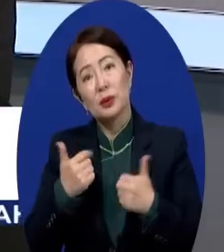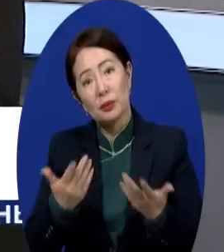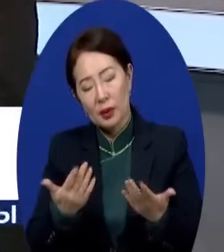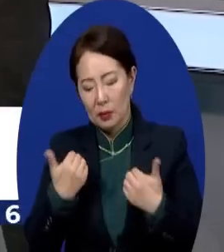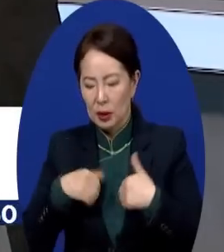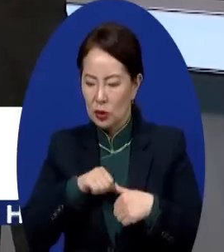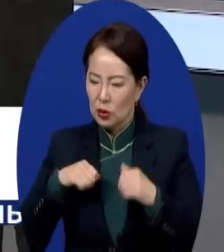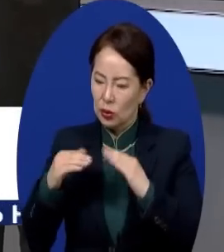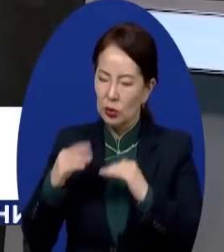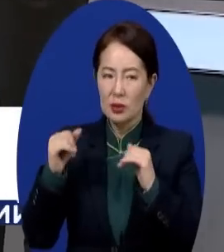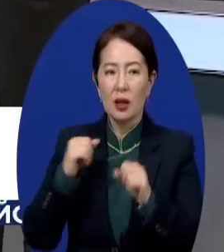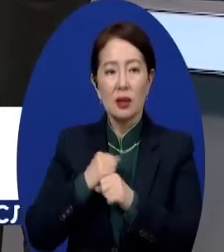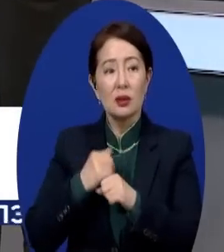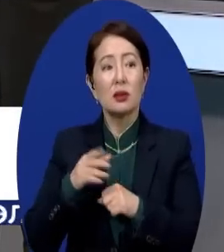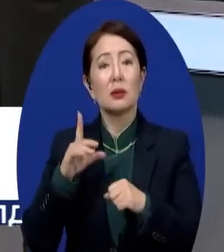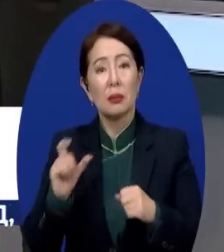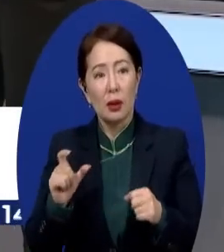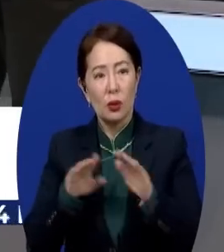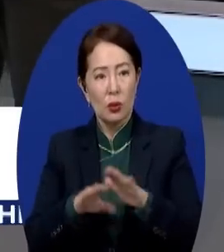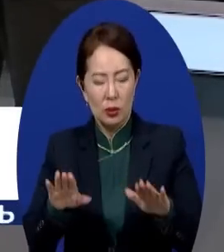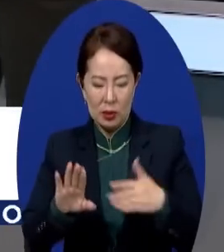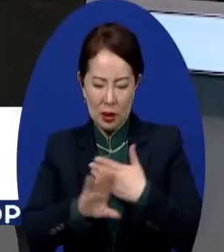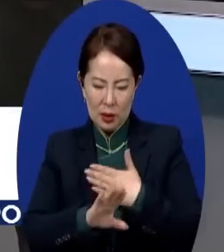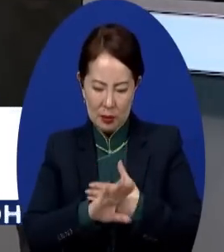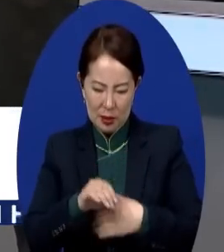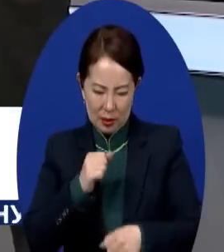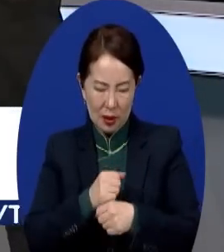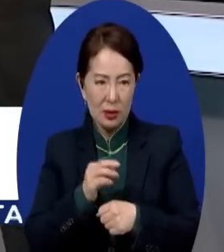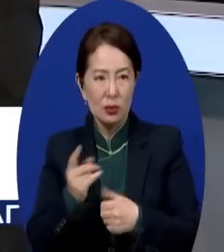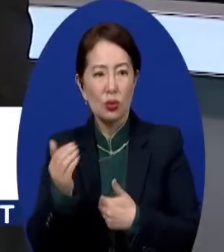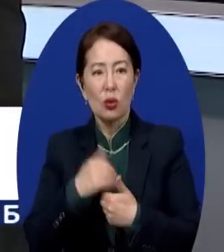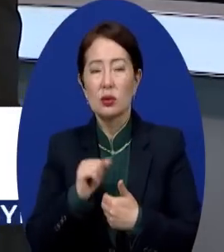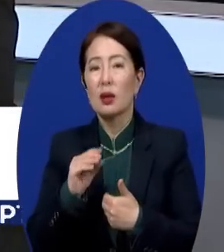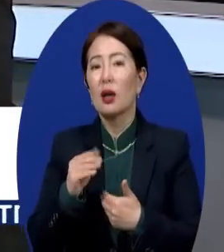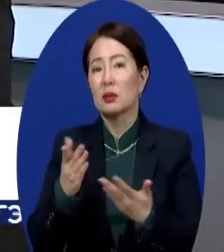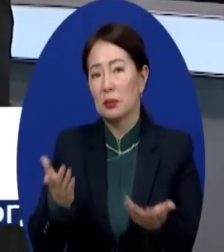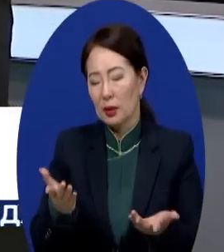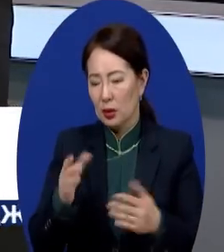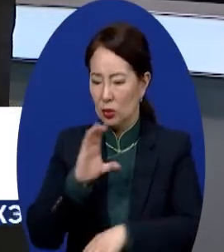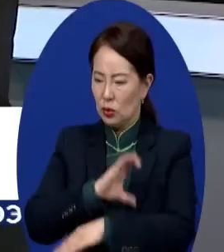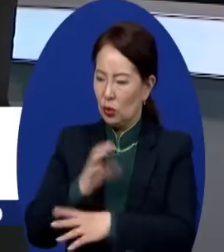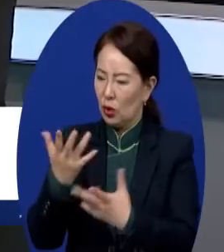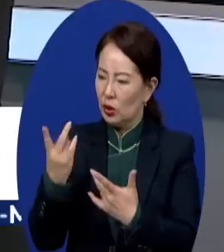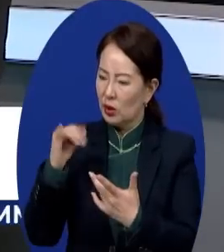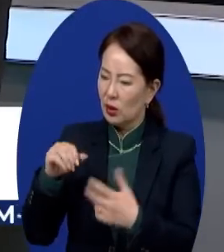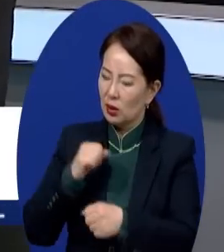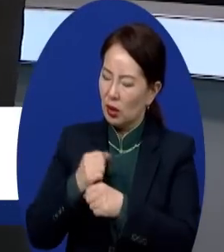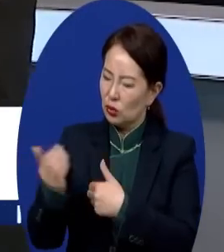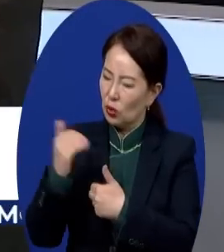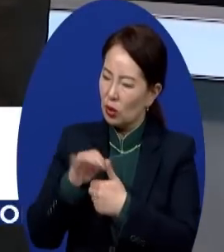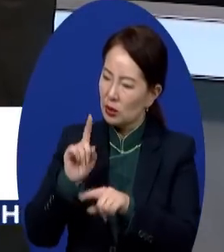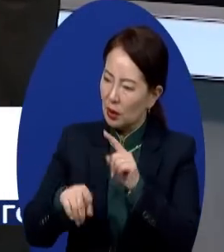ажилласан байна. Хүүхэд хамгаалал хөгжлийн ажил дээр багш өөрөнд хэрхэн оролцоотой байв. А сургууль олон нийтийн ажилд оролцсон байл зэргийг